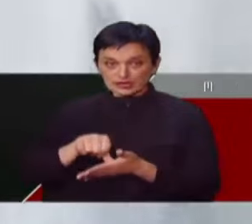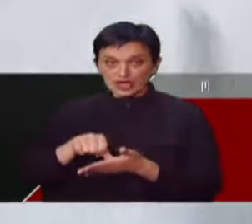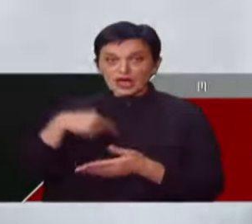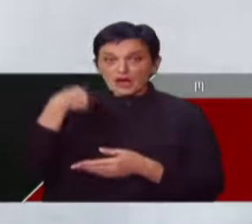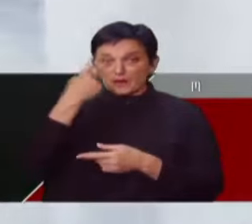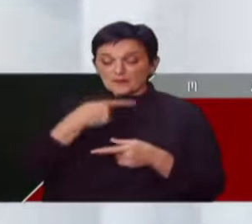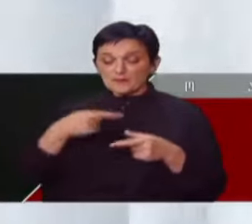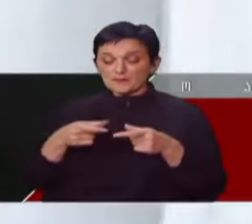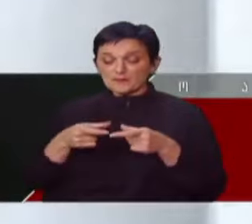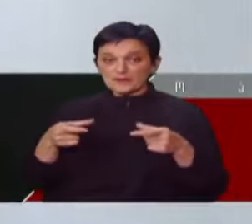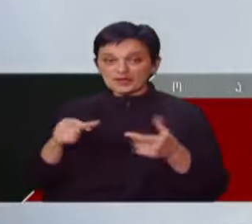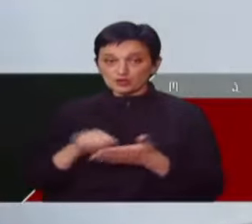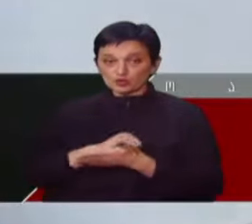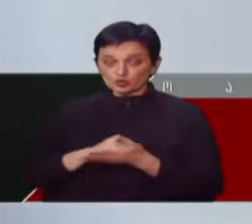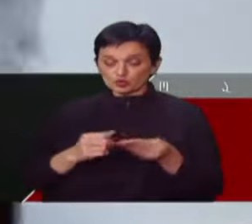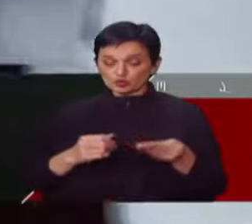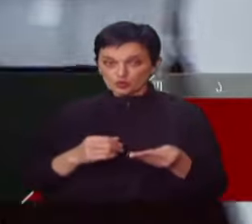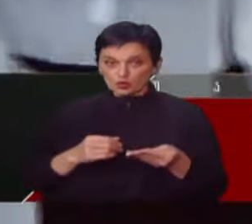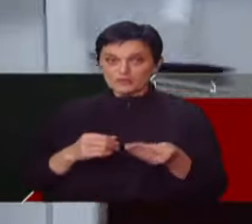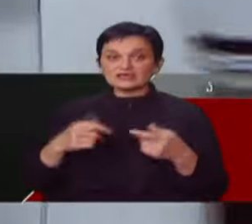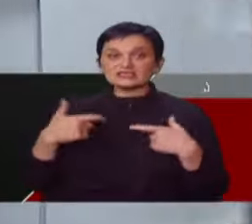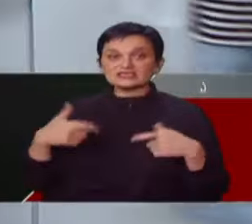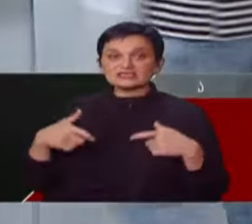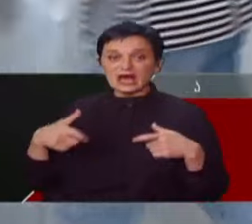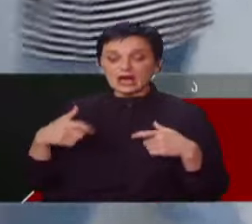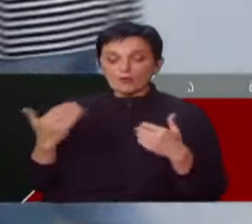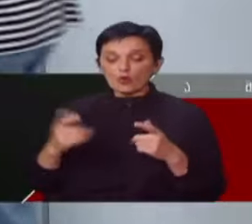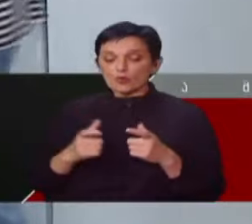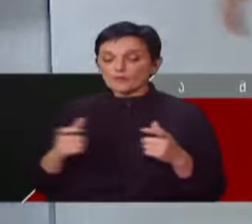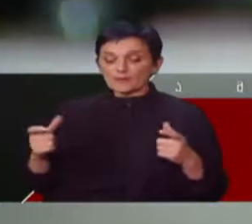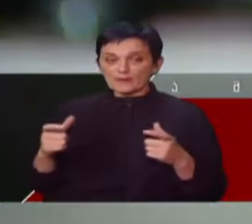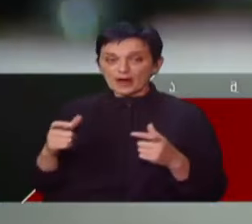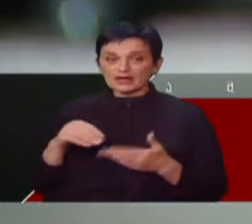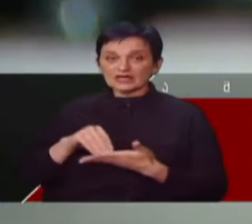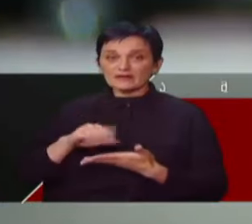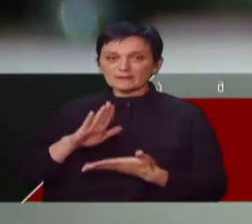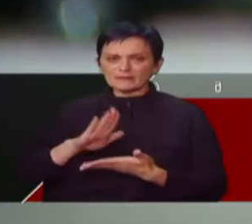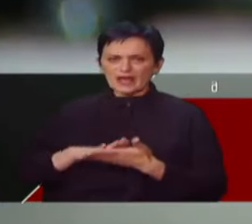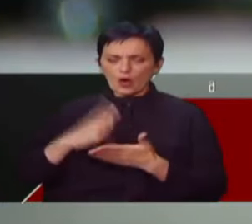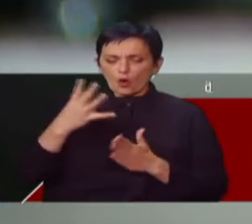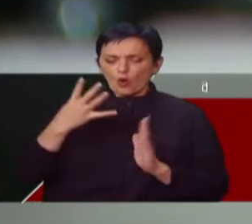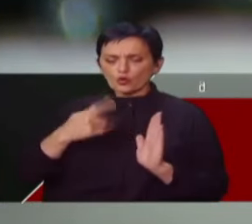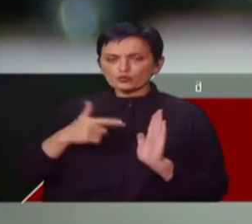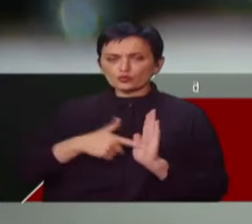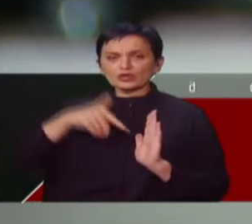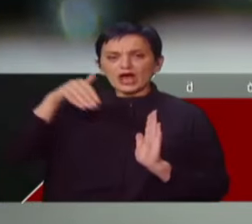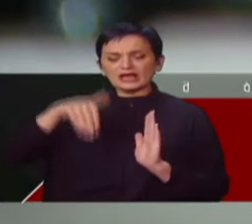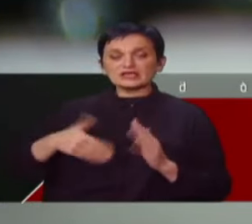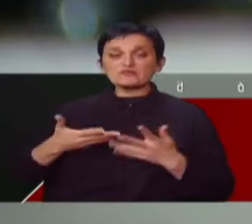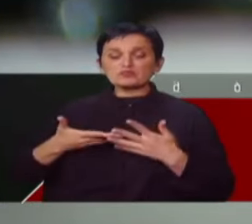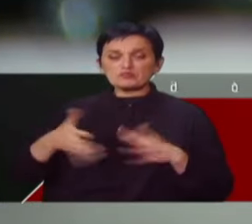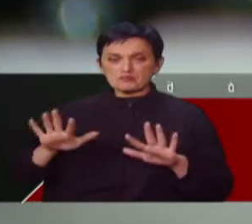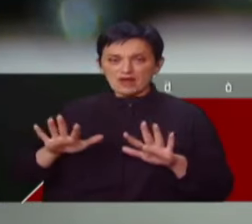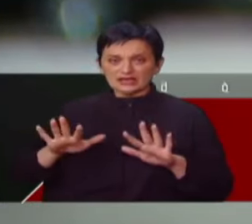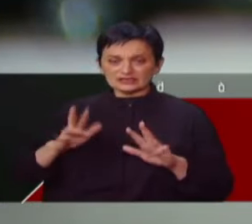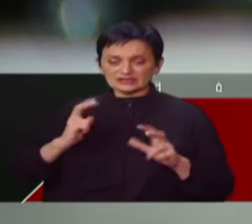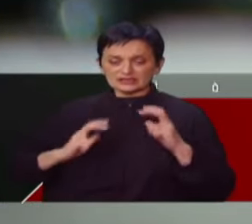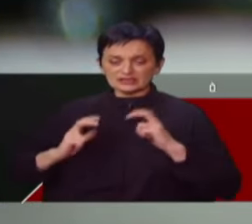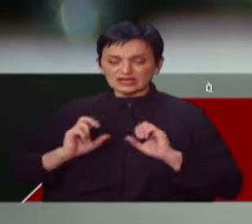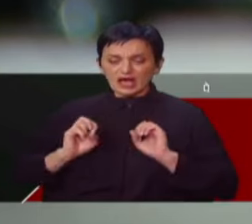პირადობის დამადასტურებელი დოკუმენტი და საგამოცდო ბარათი. დარეგისტრირებულია 57000-ზე მეტი